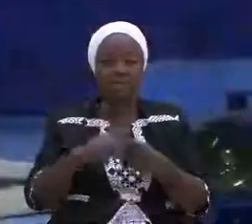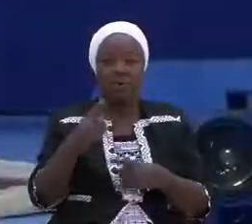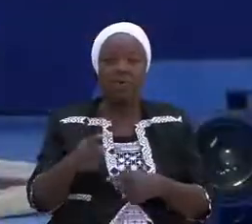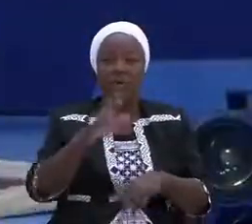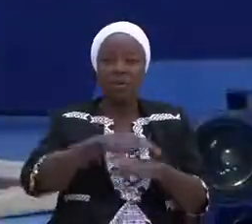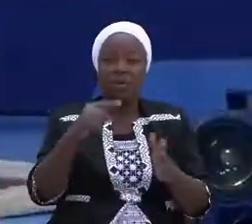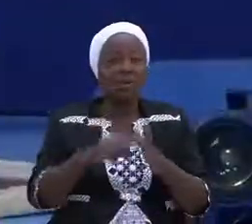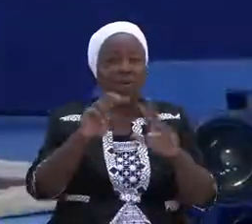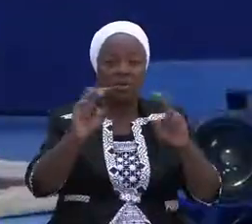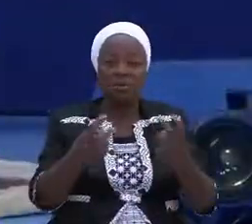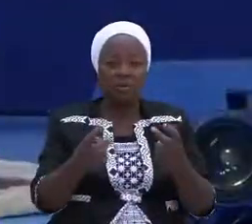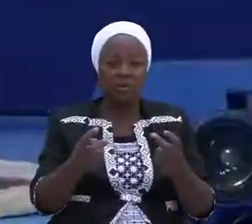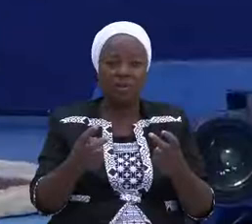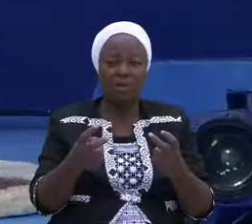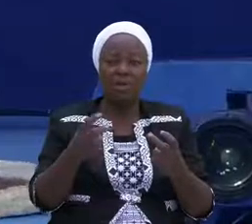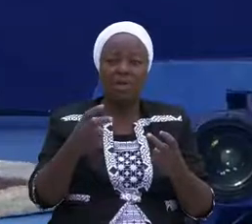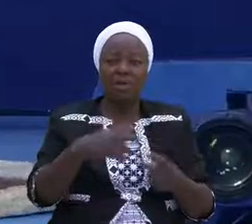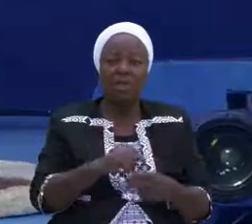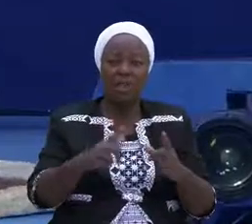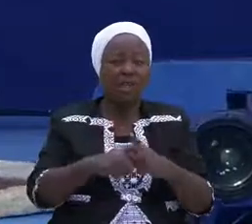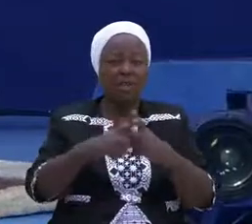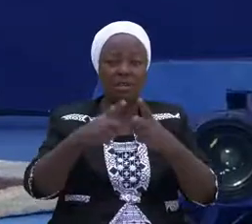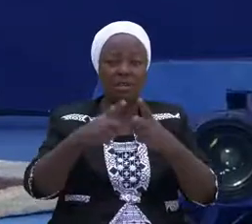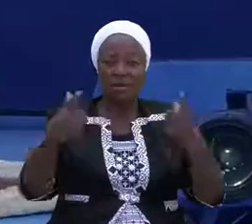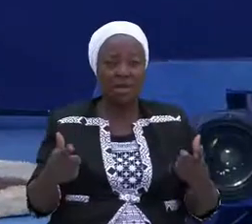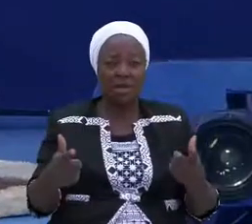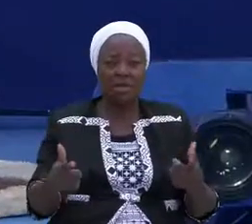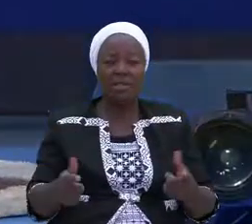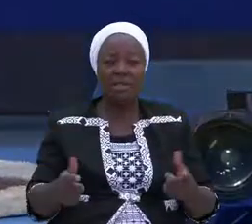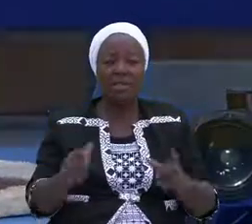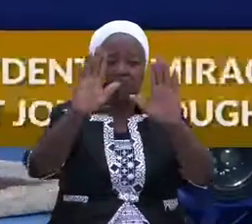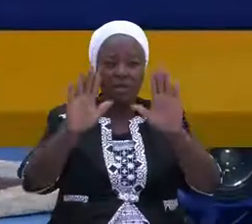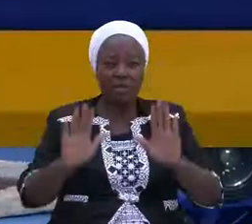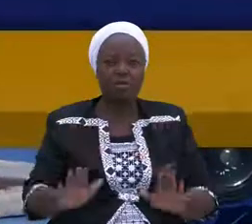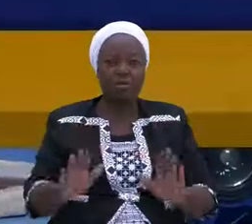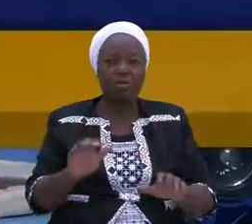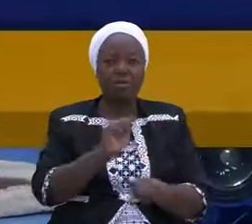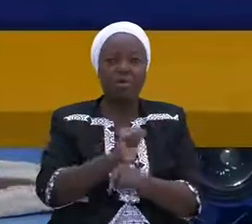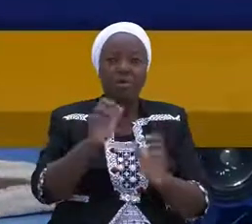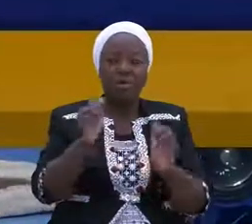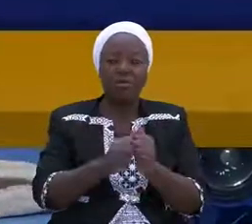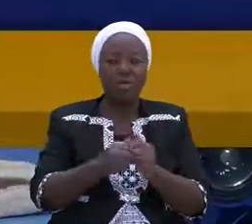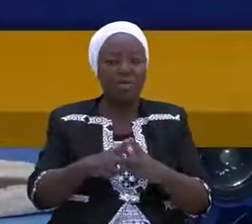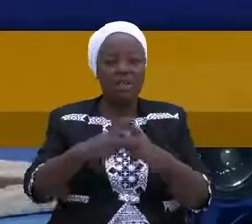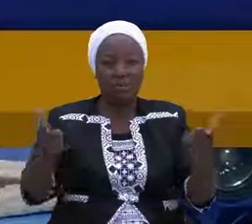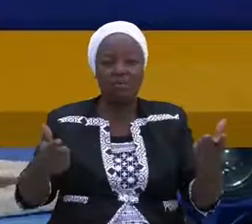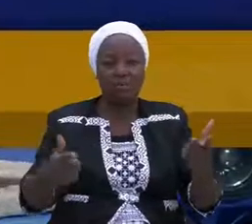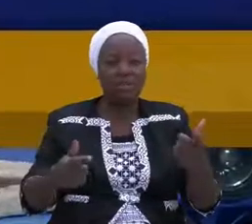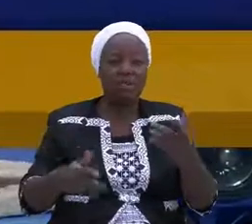Ce soir, je vous parle des miracles sans précédent avec une grande joie par la